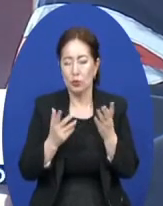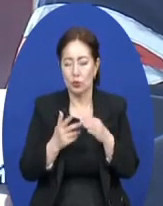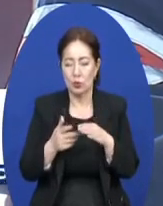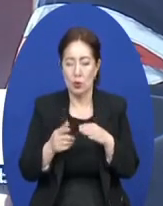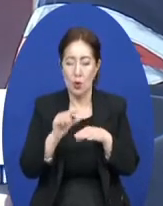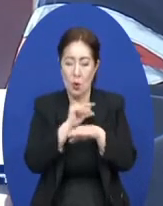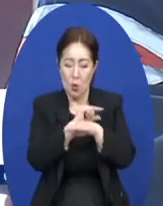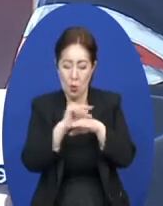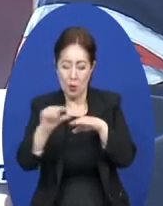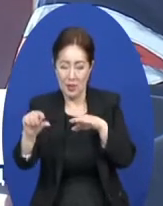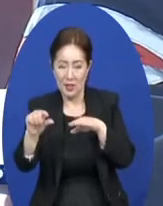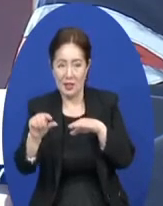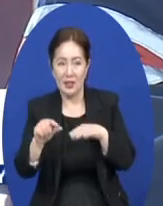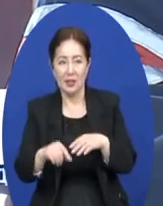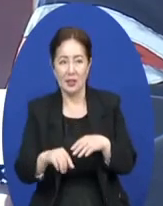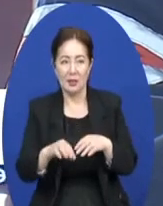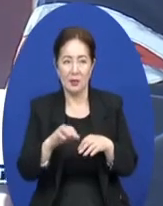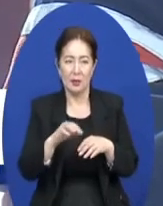хүчлэлтийн